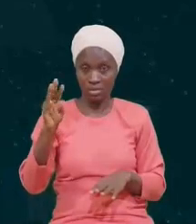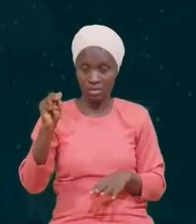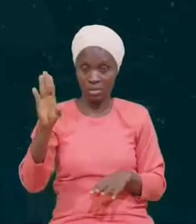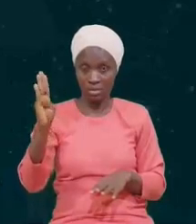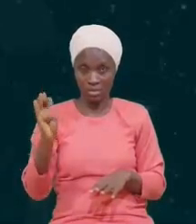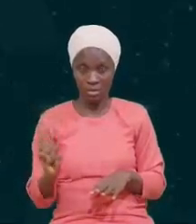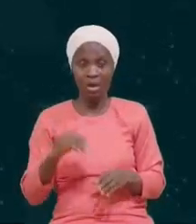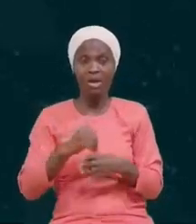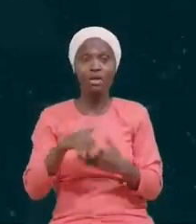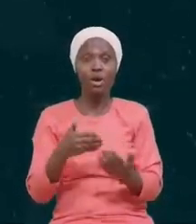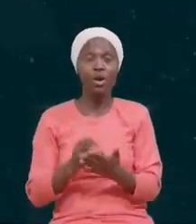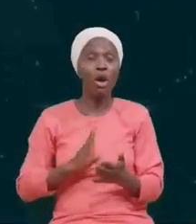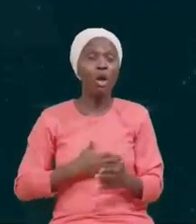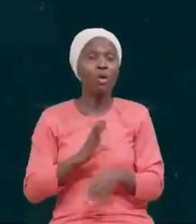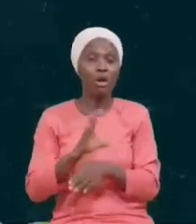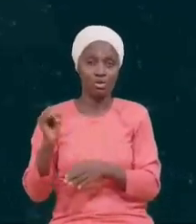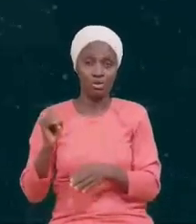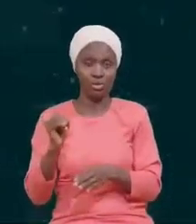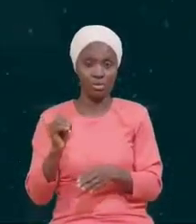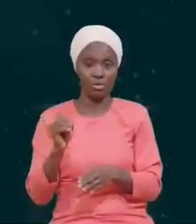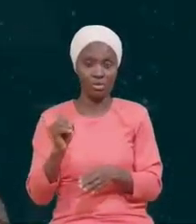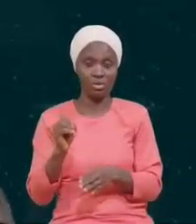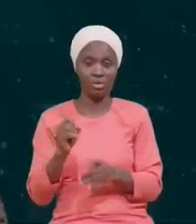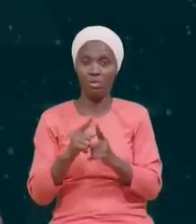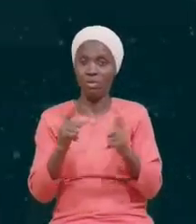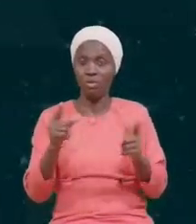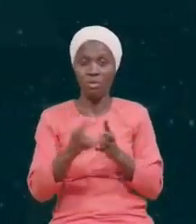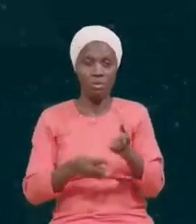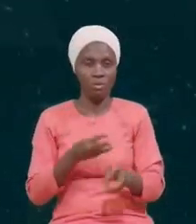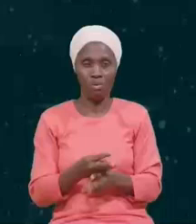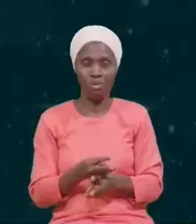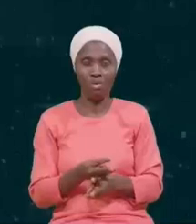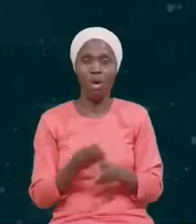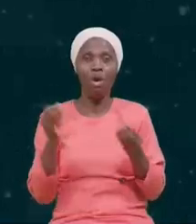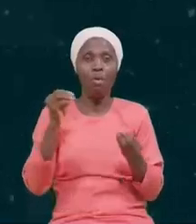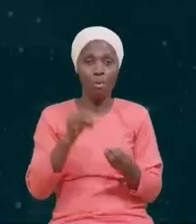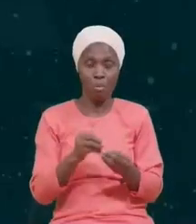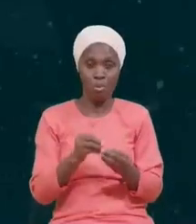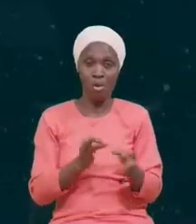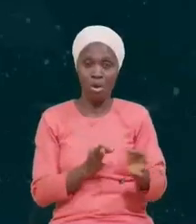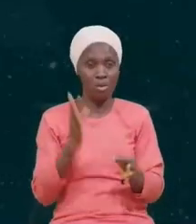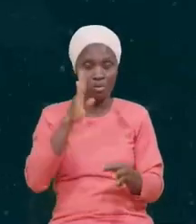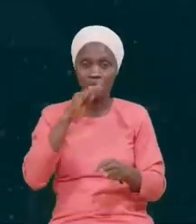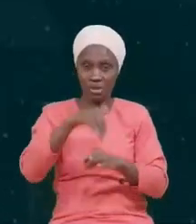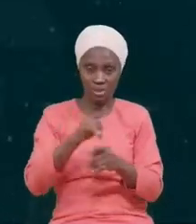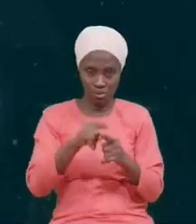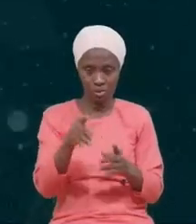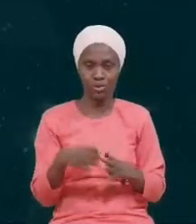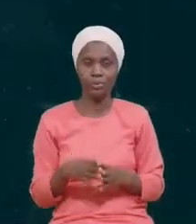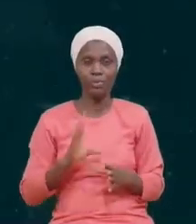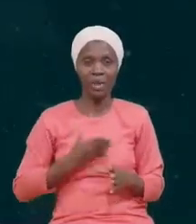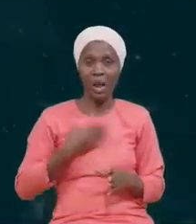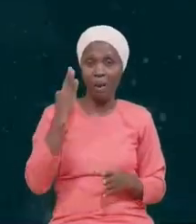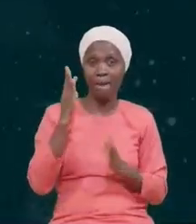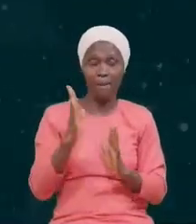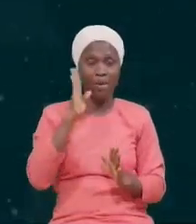dans le monde. Et plus de détails vous seront envoyés. Le pasteur